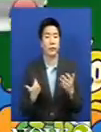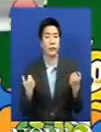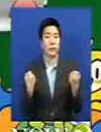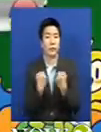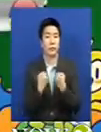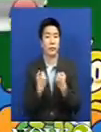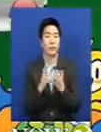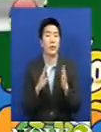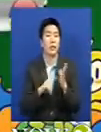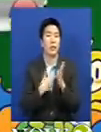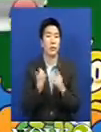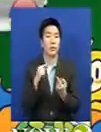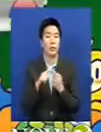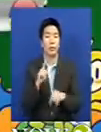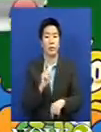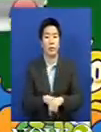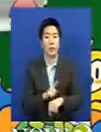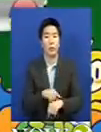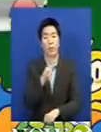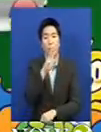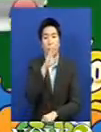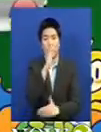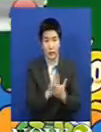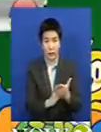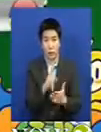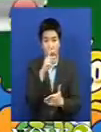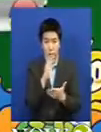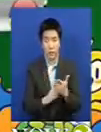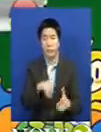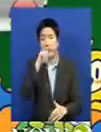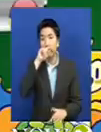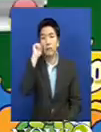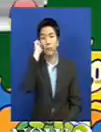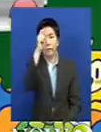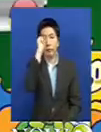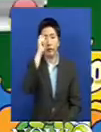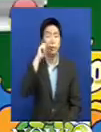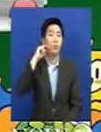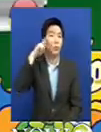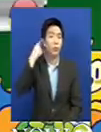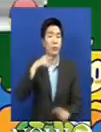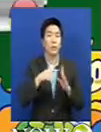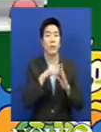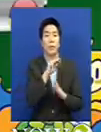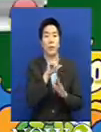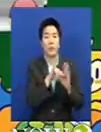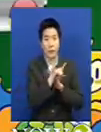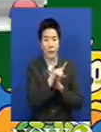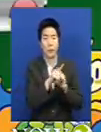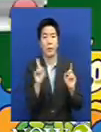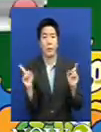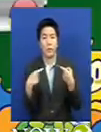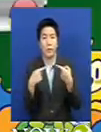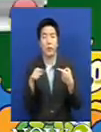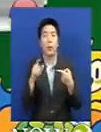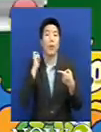ากลขออภัยฮะมาเริ่มกันที่เวลา18:30 นะครับแบดมินตันหญิงรัชนกอินทนนท์นะครับจะเจอกับยิป